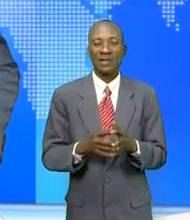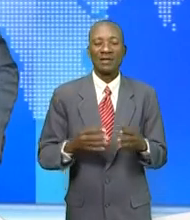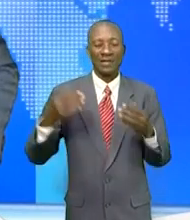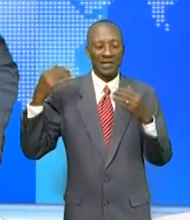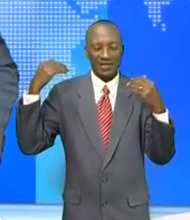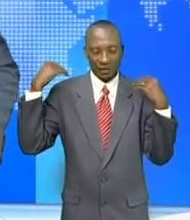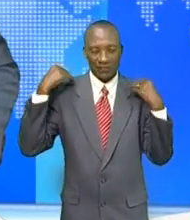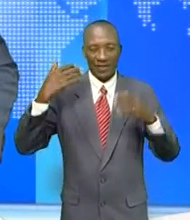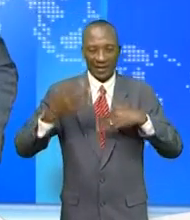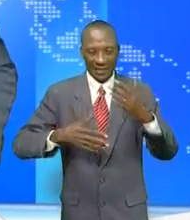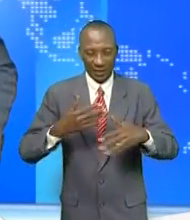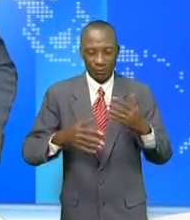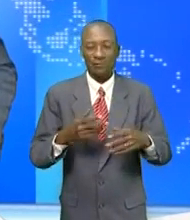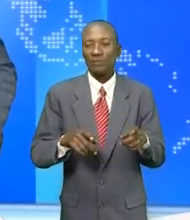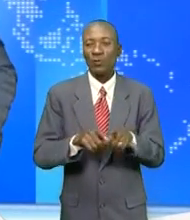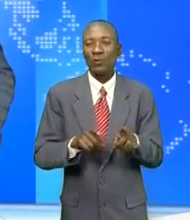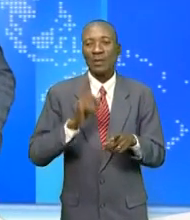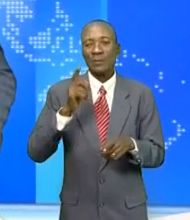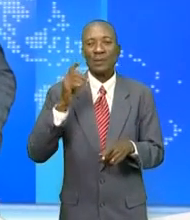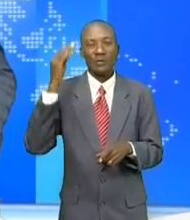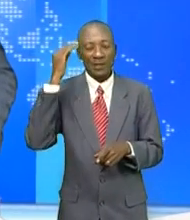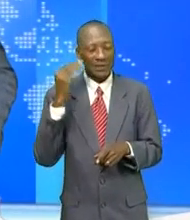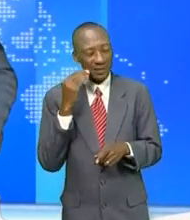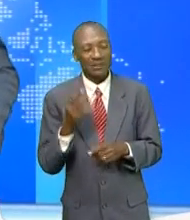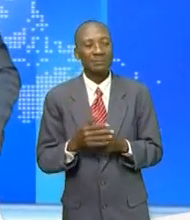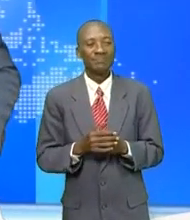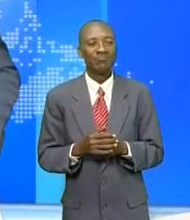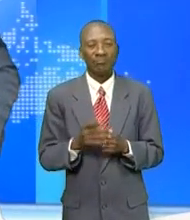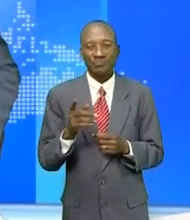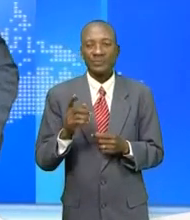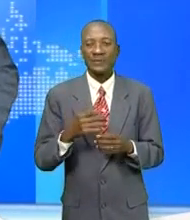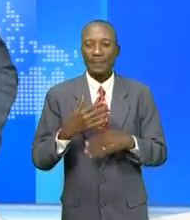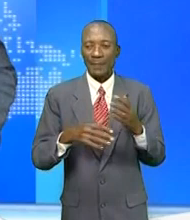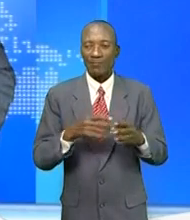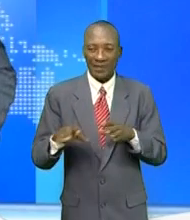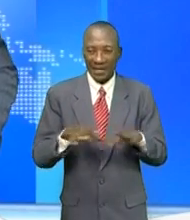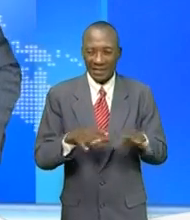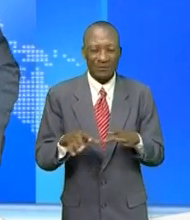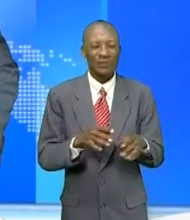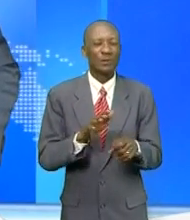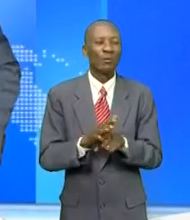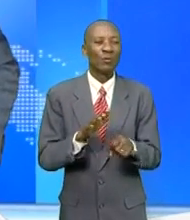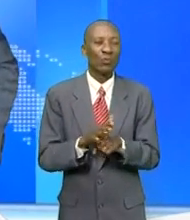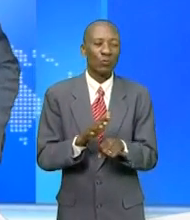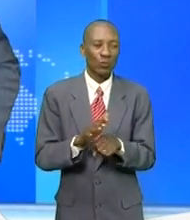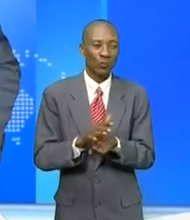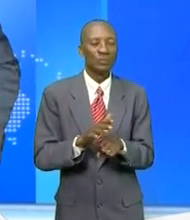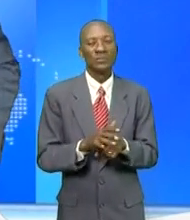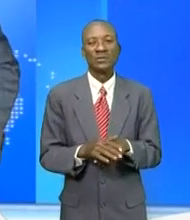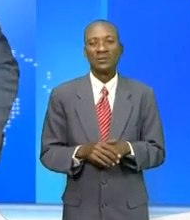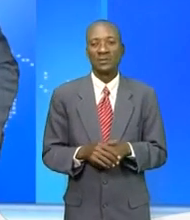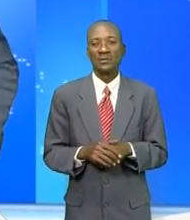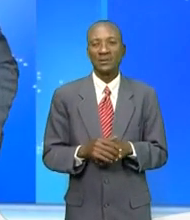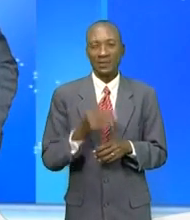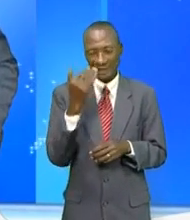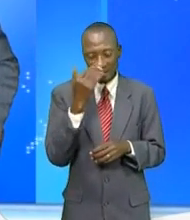également reçu le ministre de la Défense pour parler cette fois de l'état des sièges dans le Nord Kivu et l'Ituri. Patty Tondouangou, Marcel